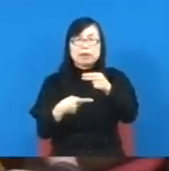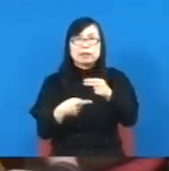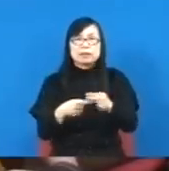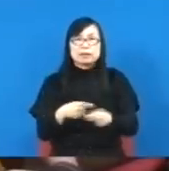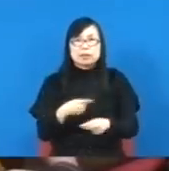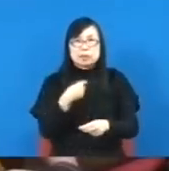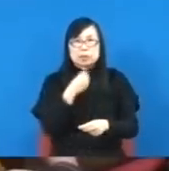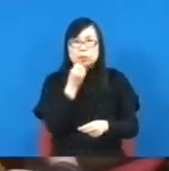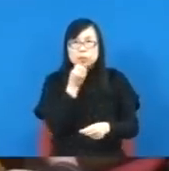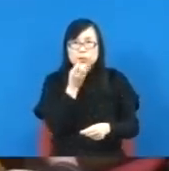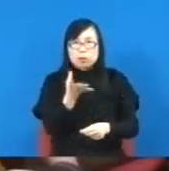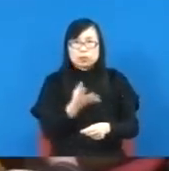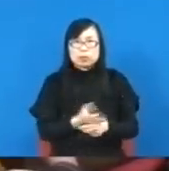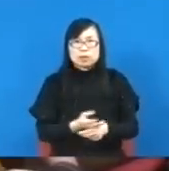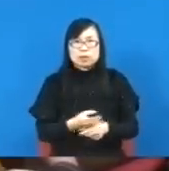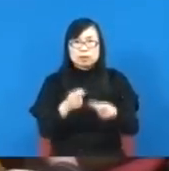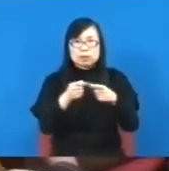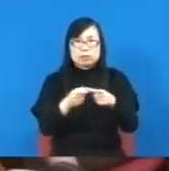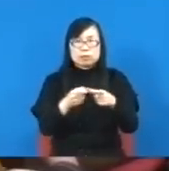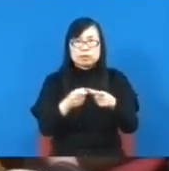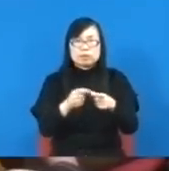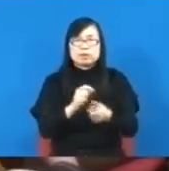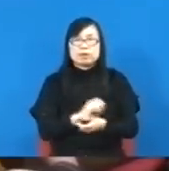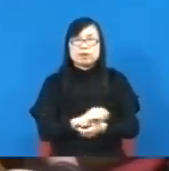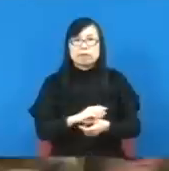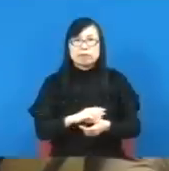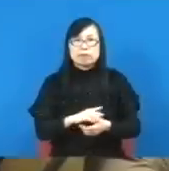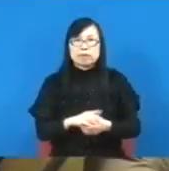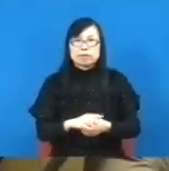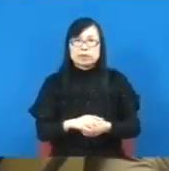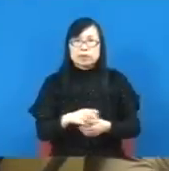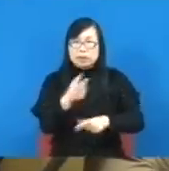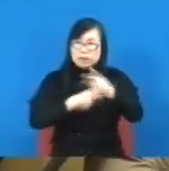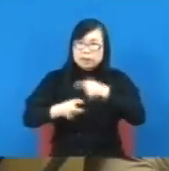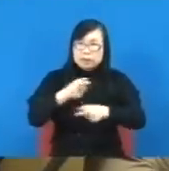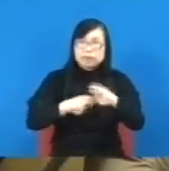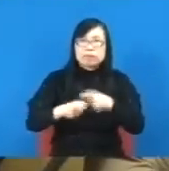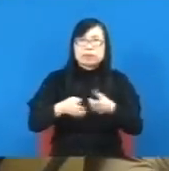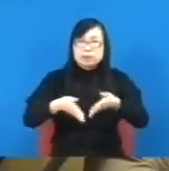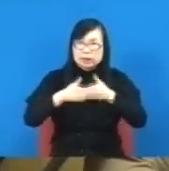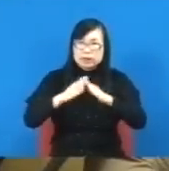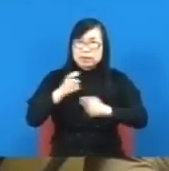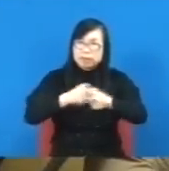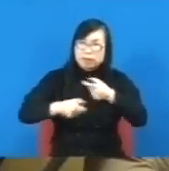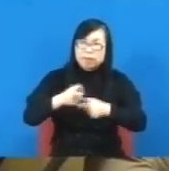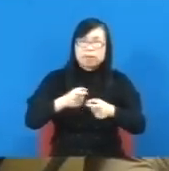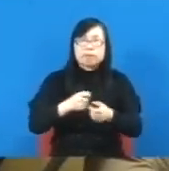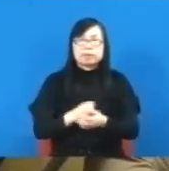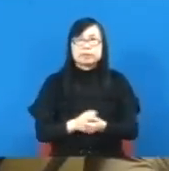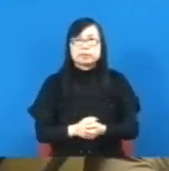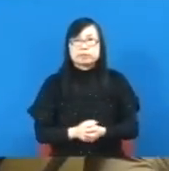就大家又提出就話，不如叫公司化啦，或者呢個企業化啦，企業化啦，係咪？企業化意思